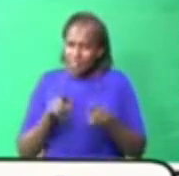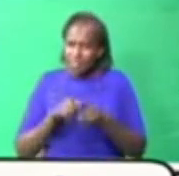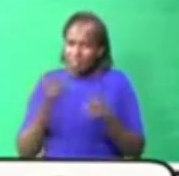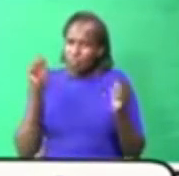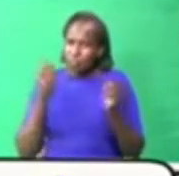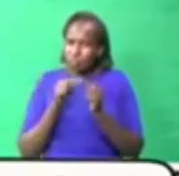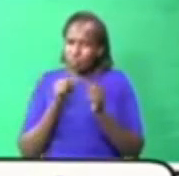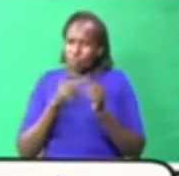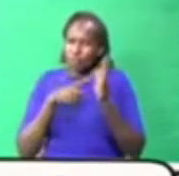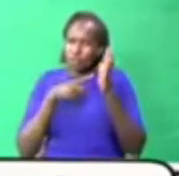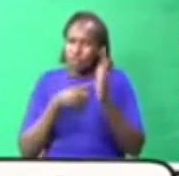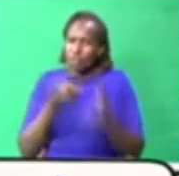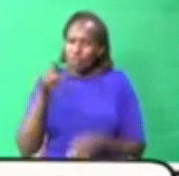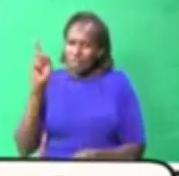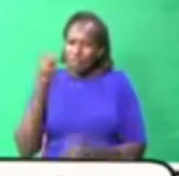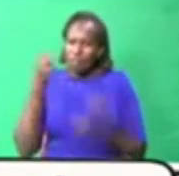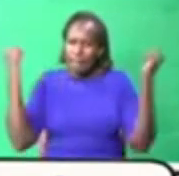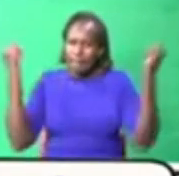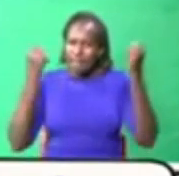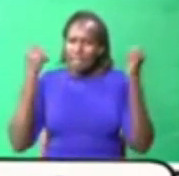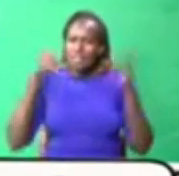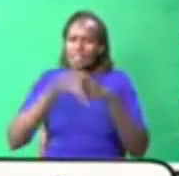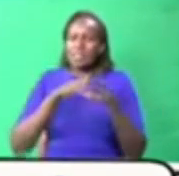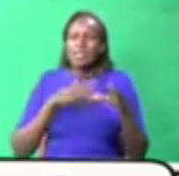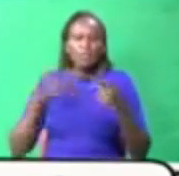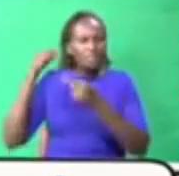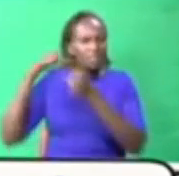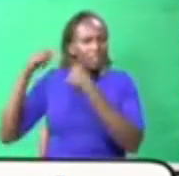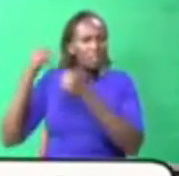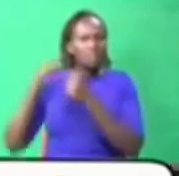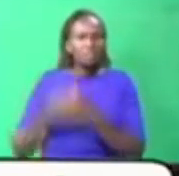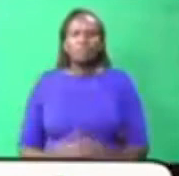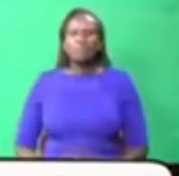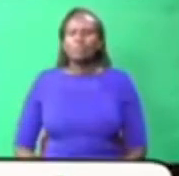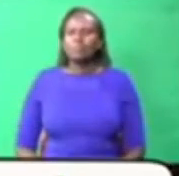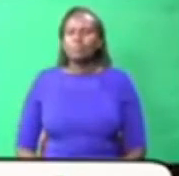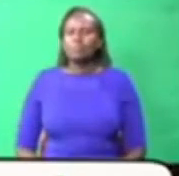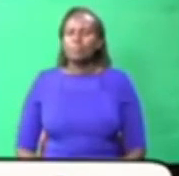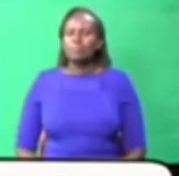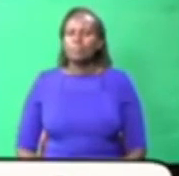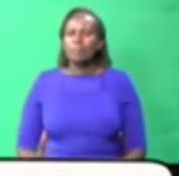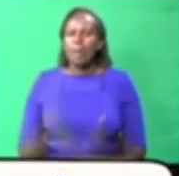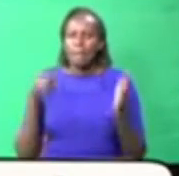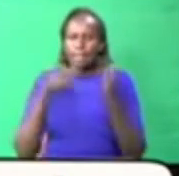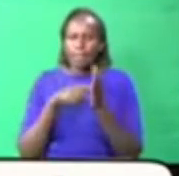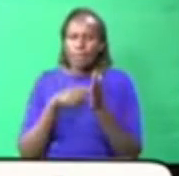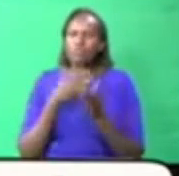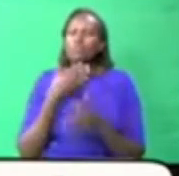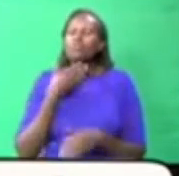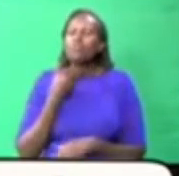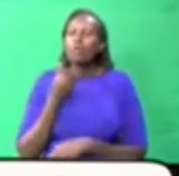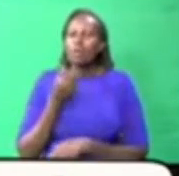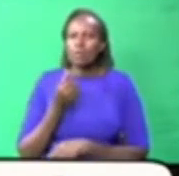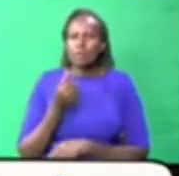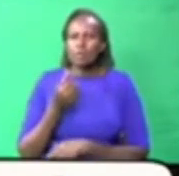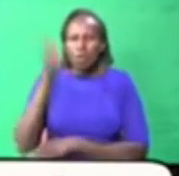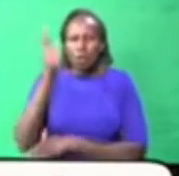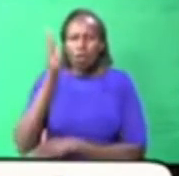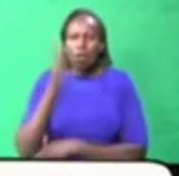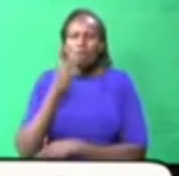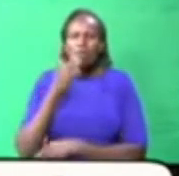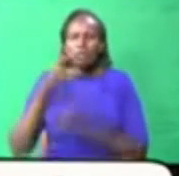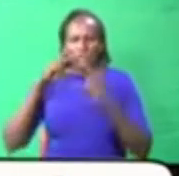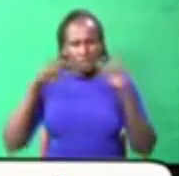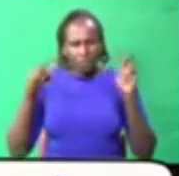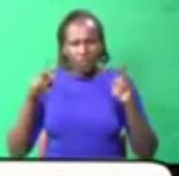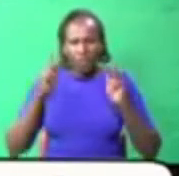to show himself mighty in our generation. Niseme point ya mwisho ni kwamba Mungu anatafuta yule mtu ambaye atakubali